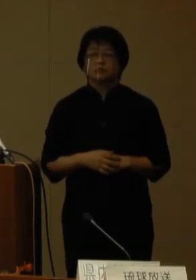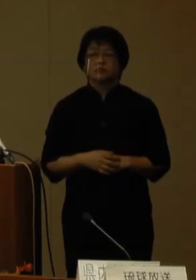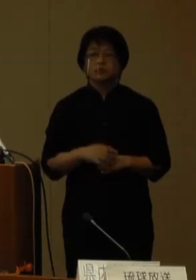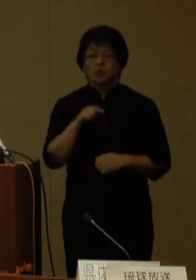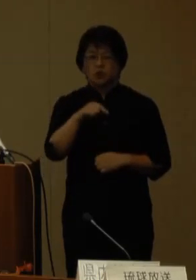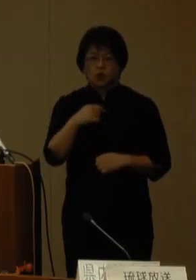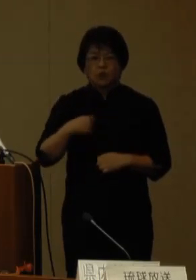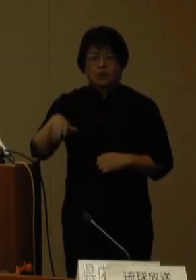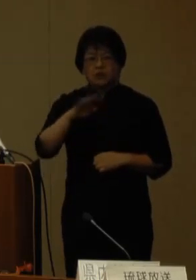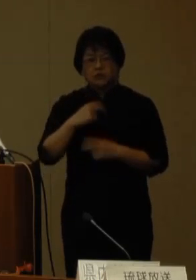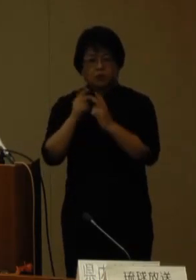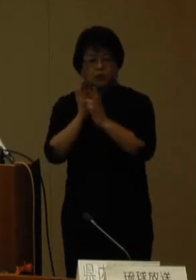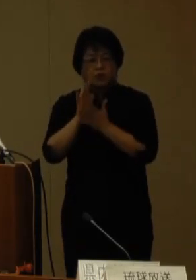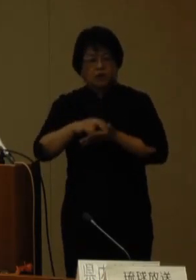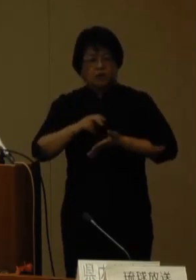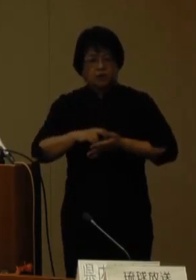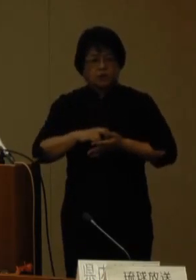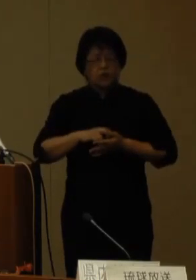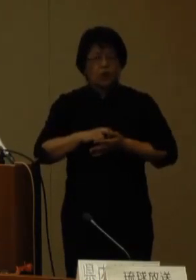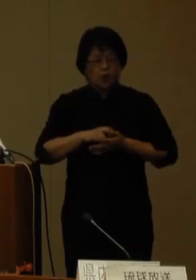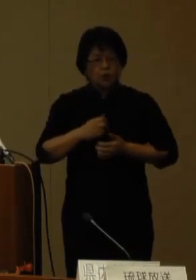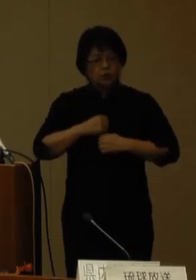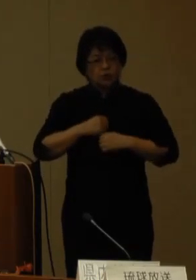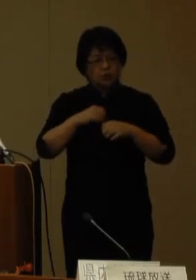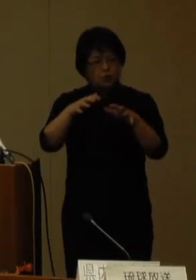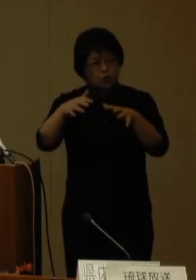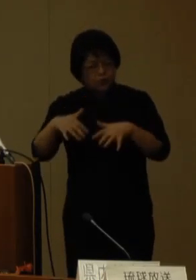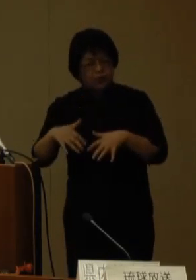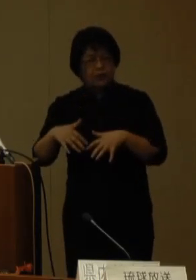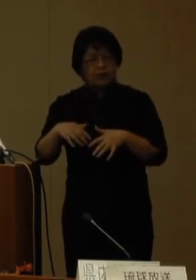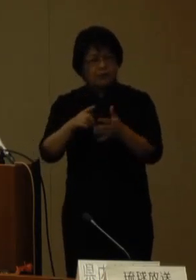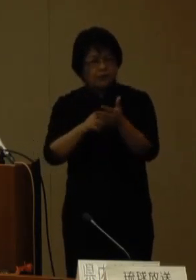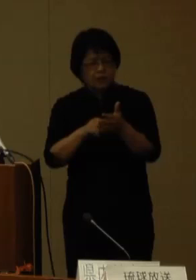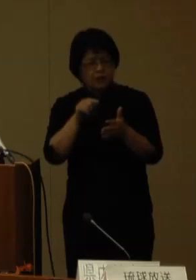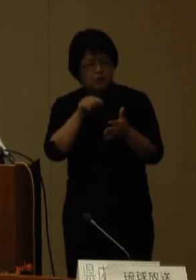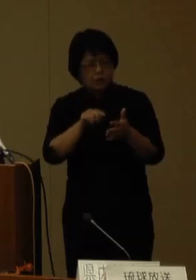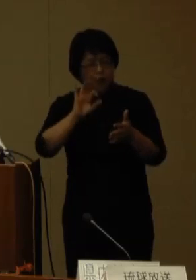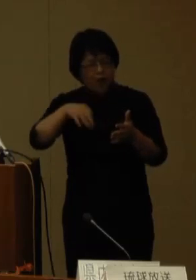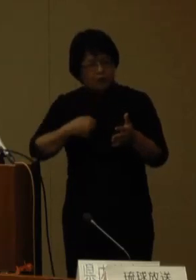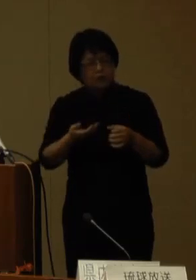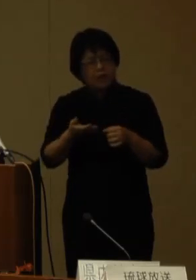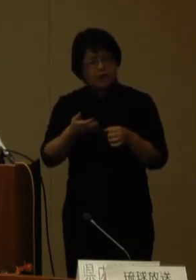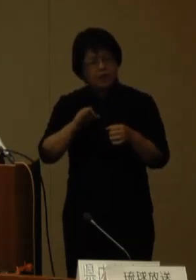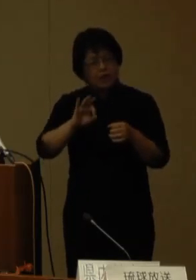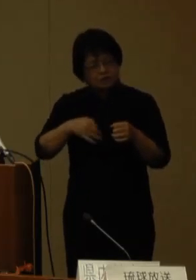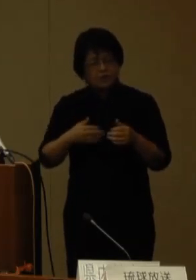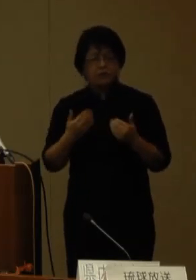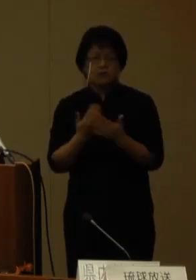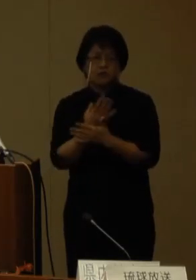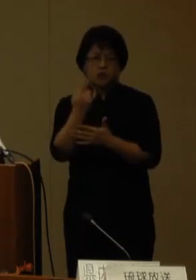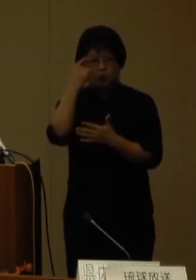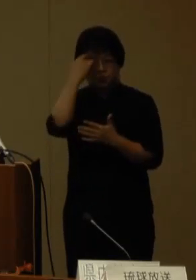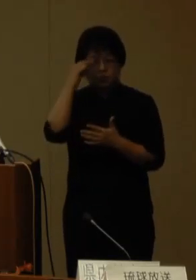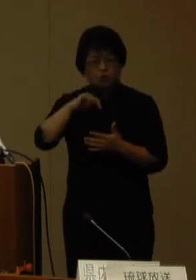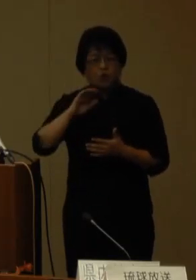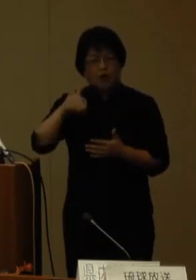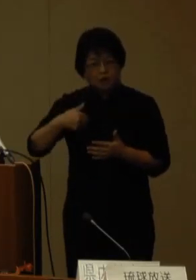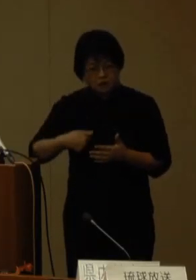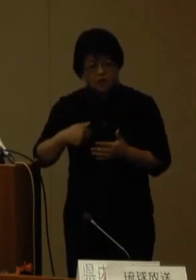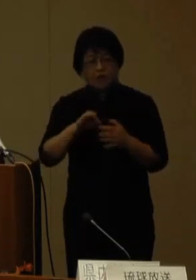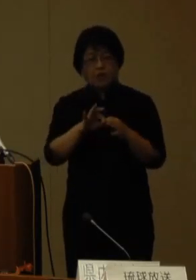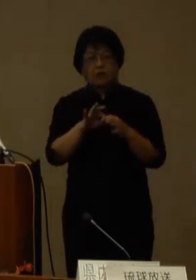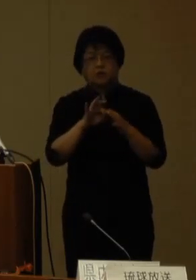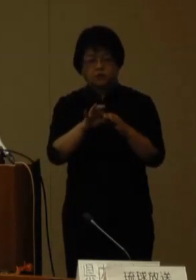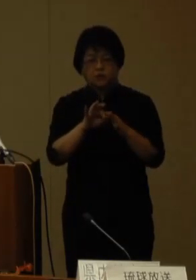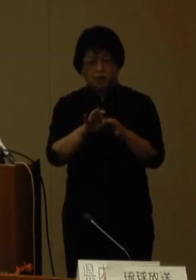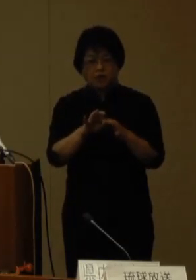ちの呼びかけの努力が足りなかったということについては、しっかり反省をしなければいけない。そしてその反省に立って、この緊